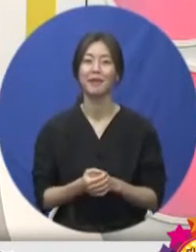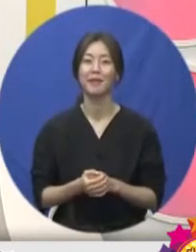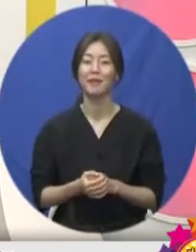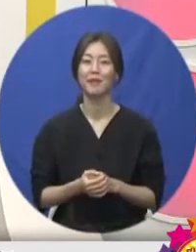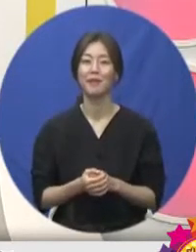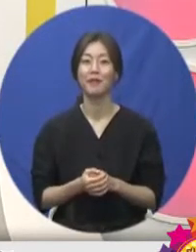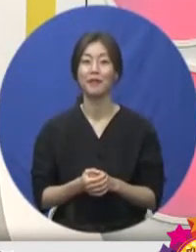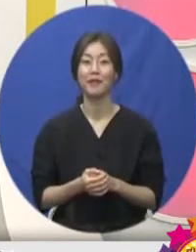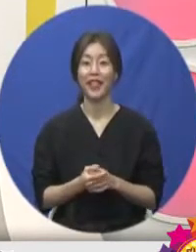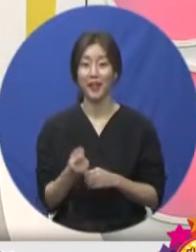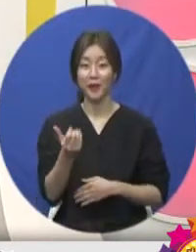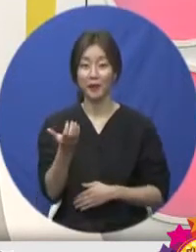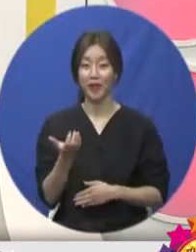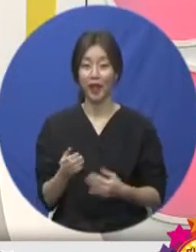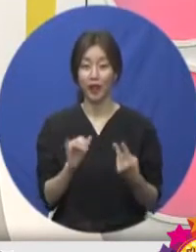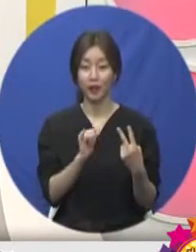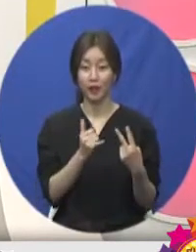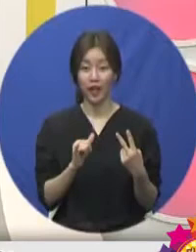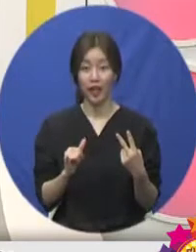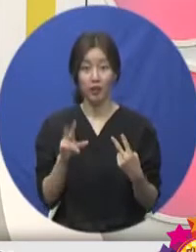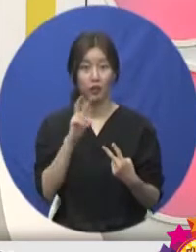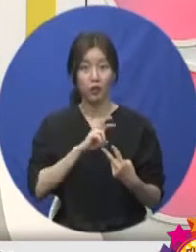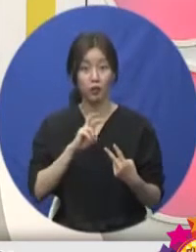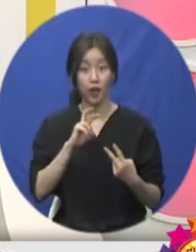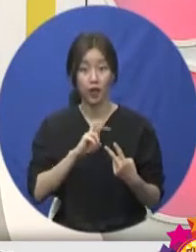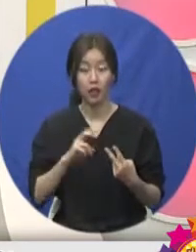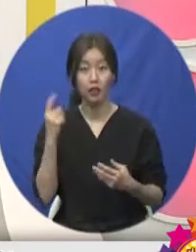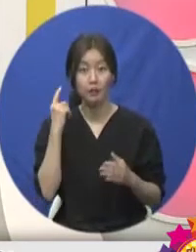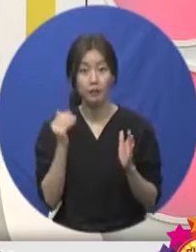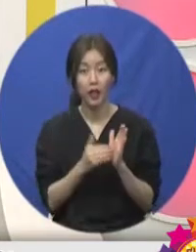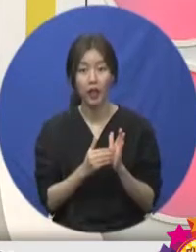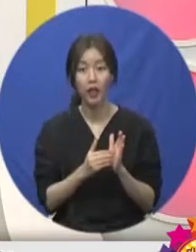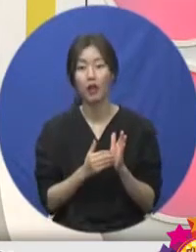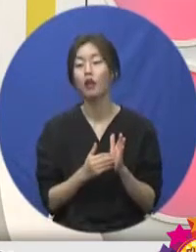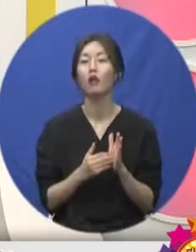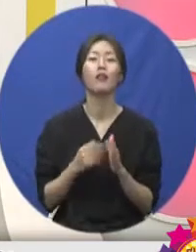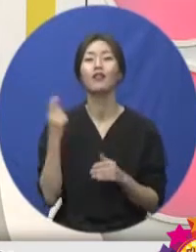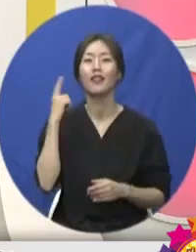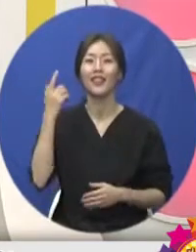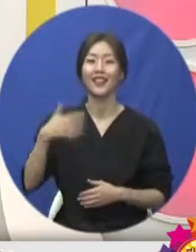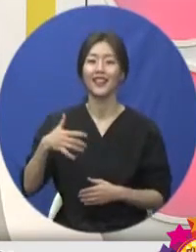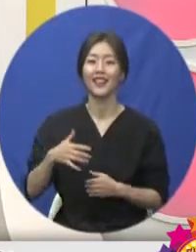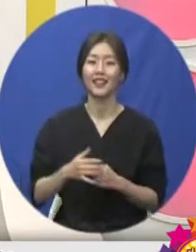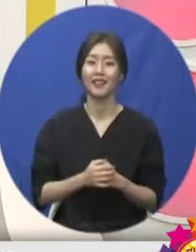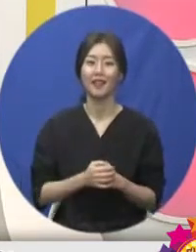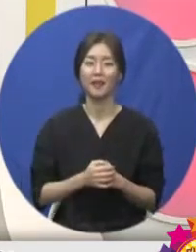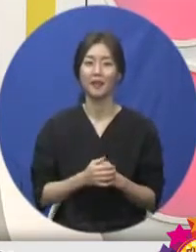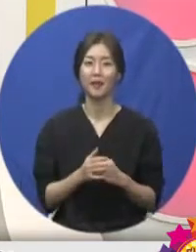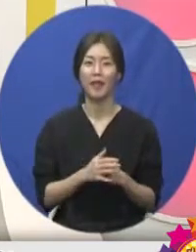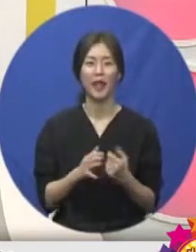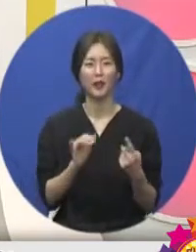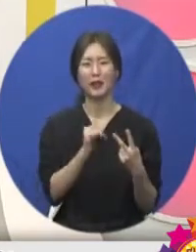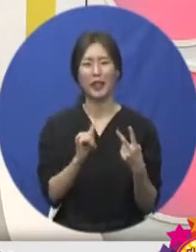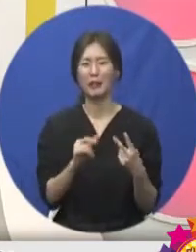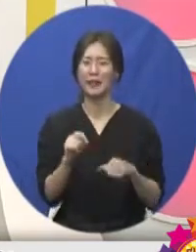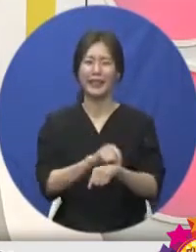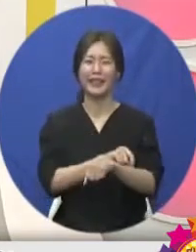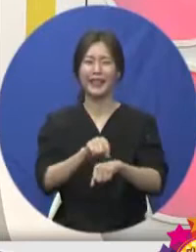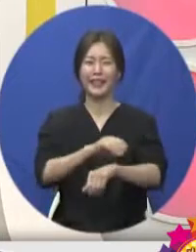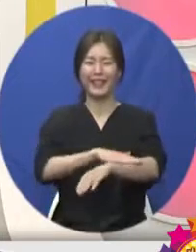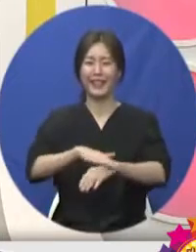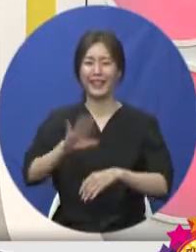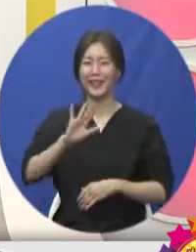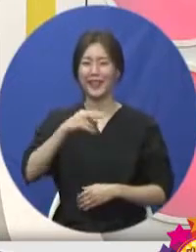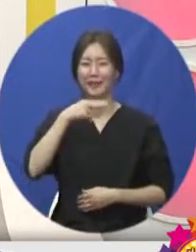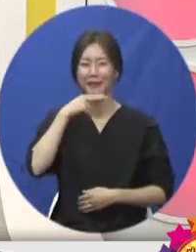네. 두 분 노래 아직 안 들어보셨겠네요. 지금 들으셨으면은? 예. 네. 예. 그럼 두 분 별거 아니었으니까 그냥